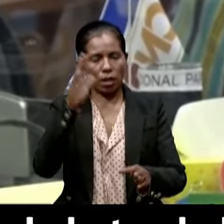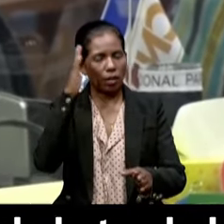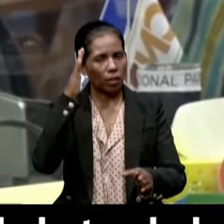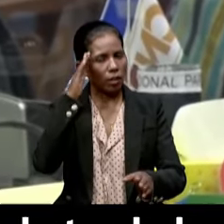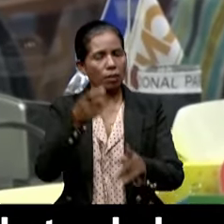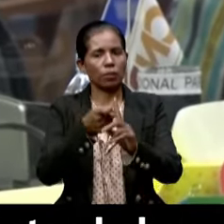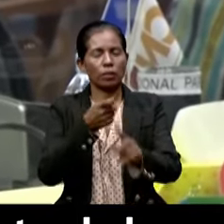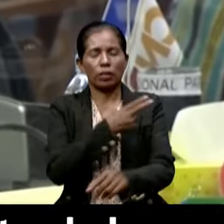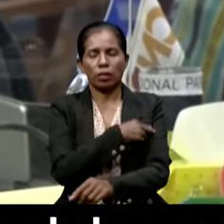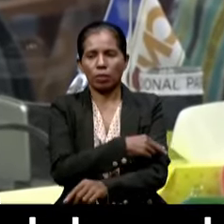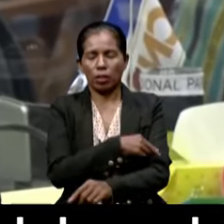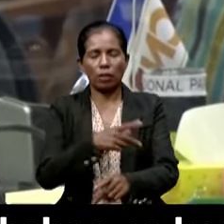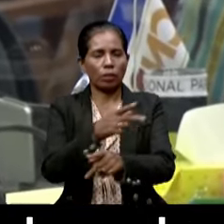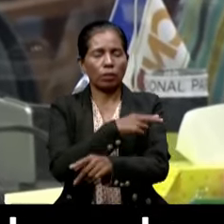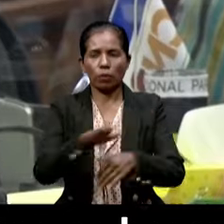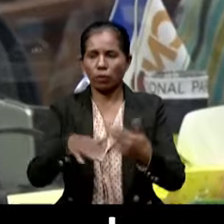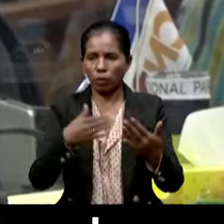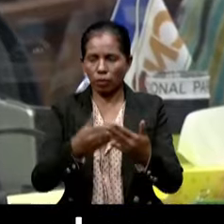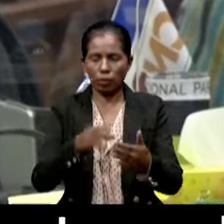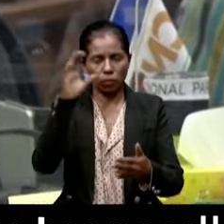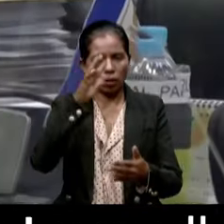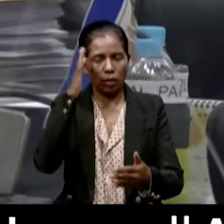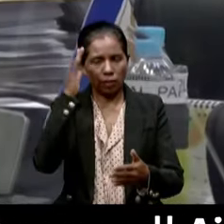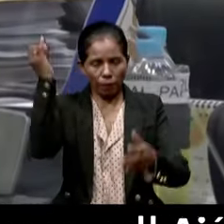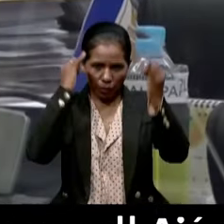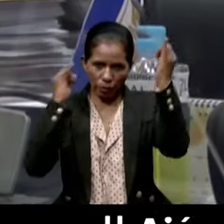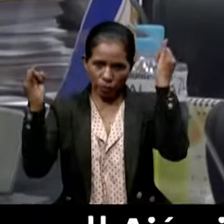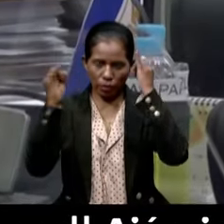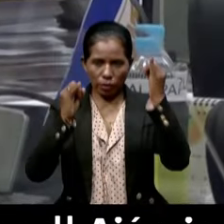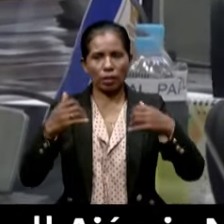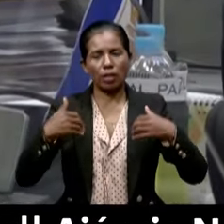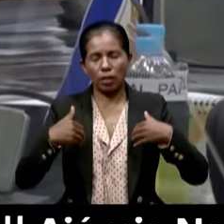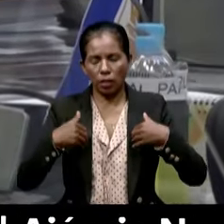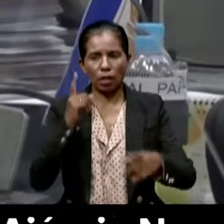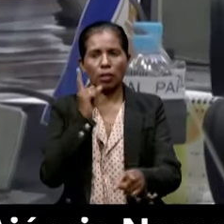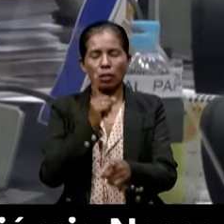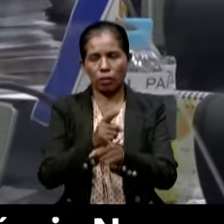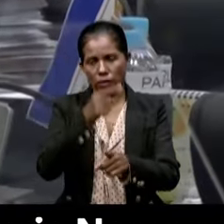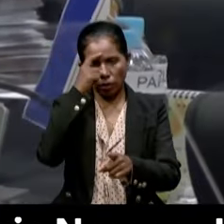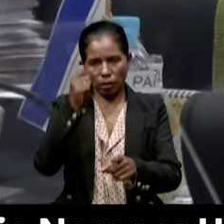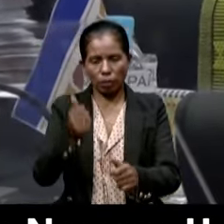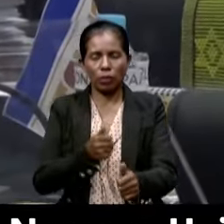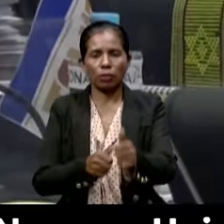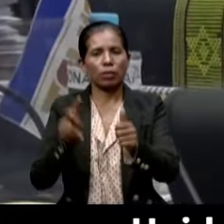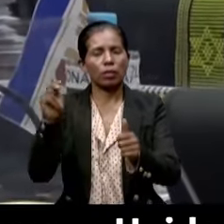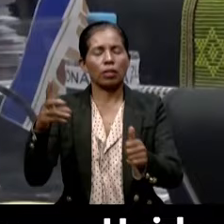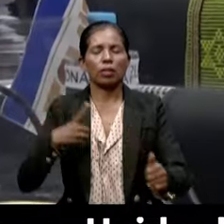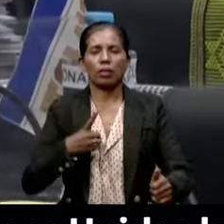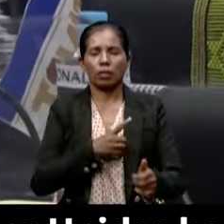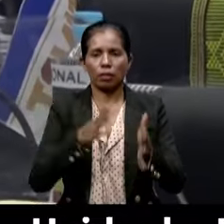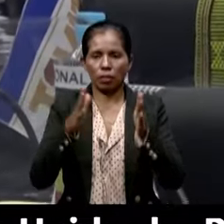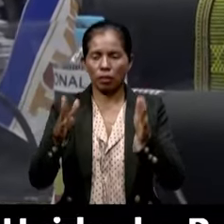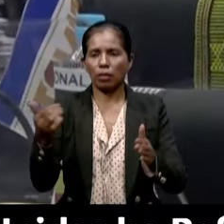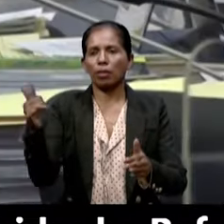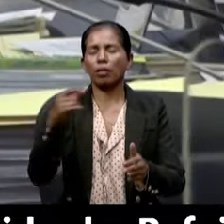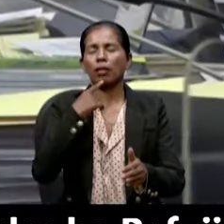i hospital no centro Saudi Sira ho di justifika katak informasaun ne i haduni faktus tamba tuirnia ho deklarasaun politika nebe deputado